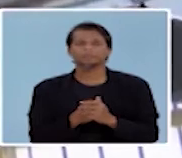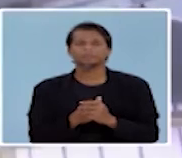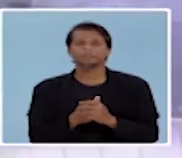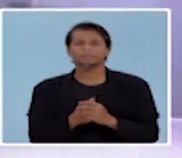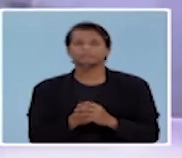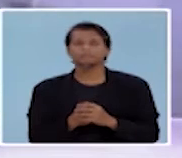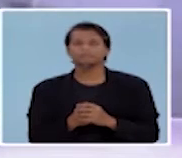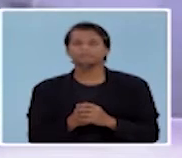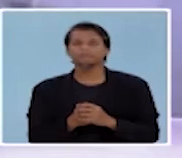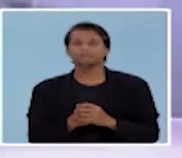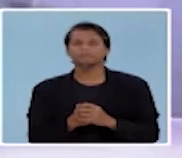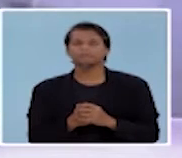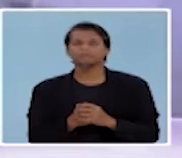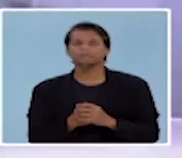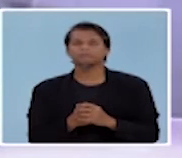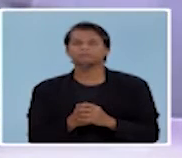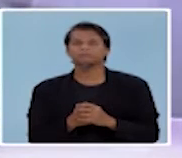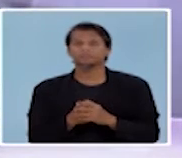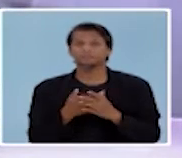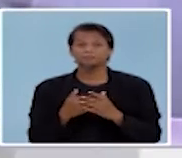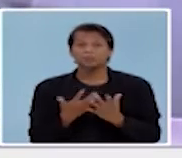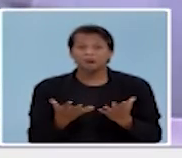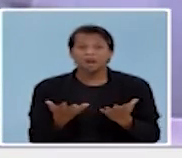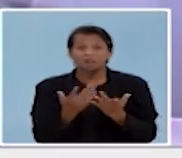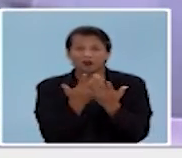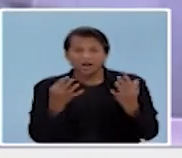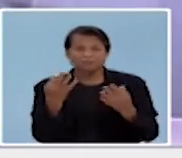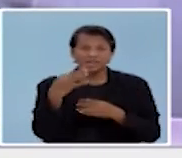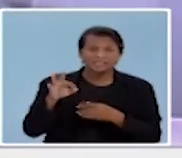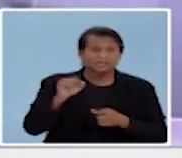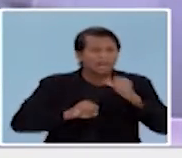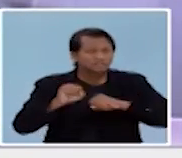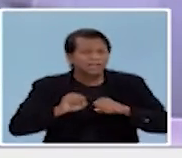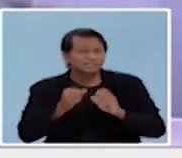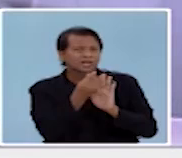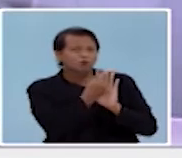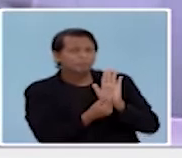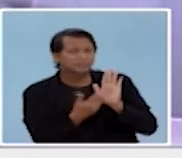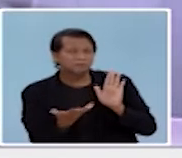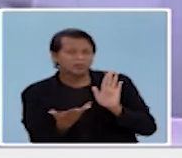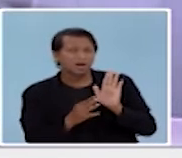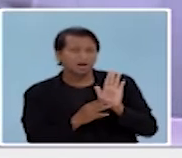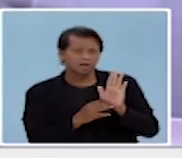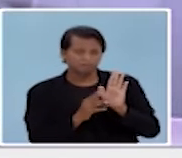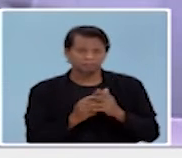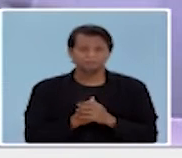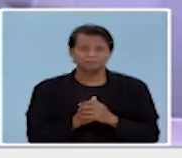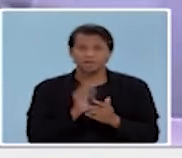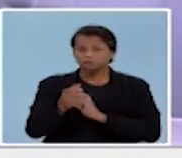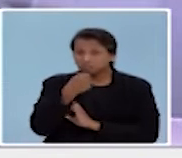Hai Bagaimana aktivitas warga di Perancis Apakah aktivitas perekonomian sudah berjalan normal kita bergabung dengan